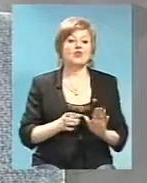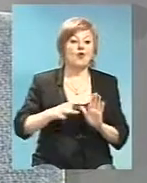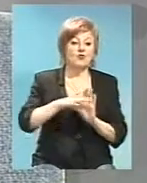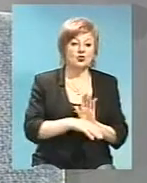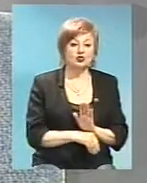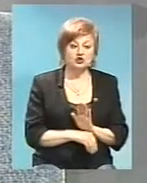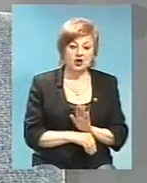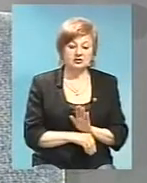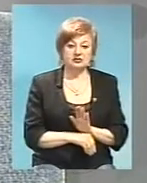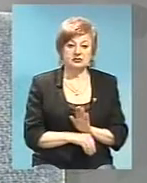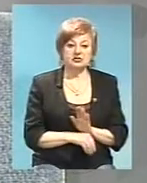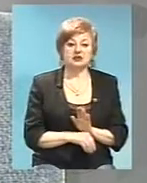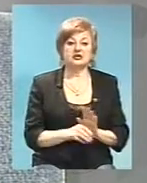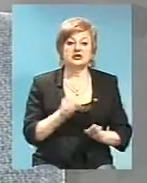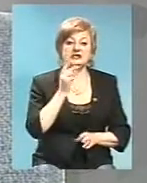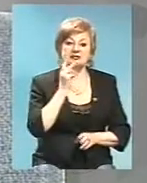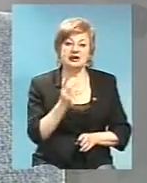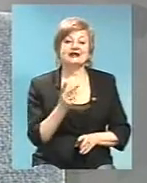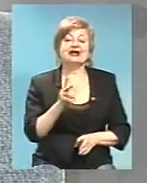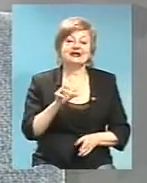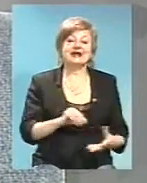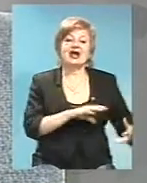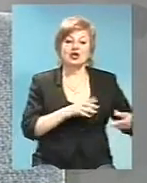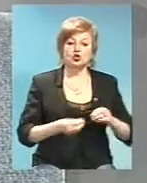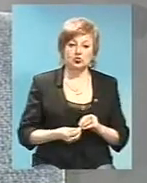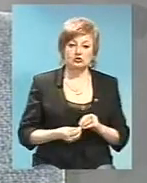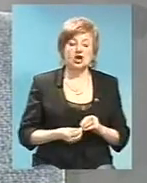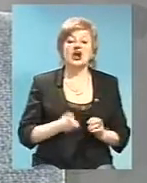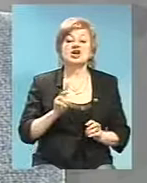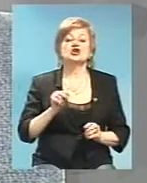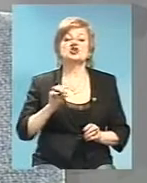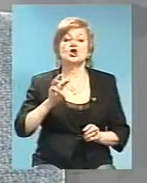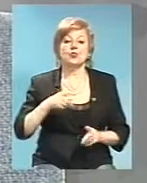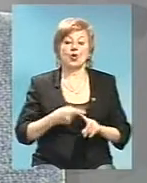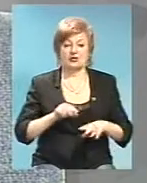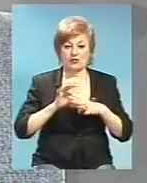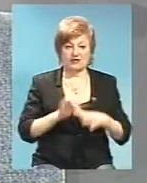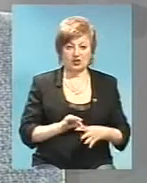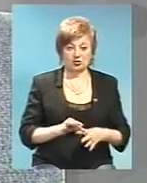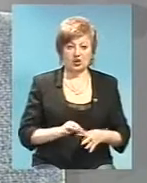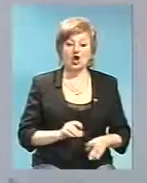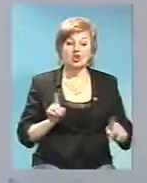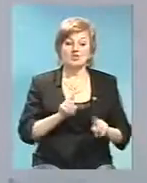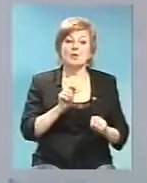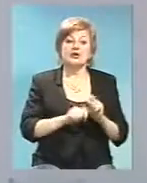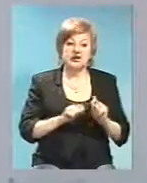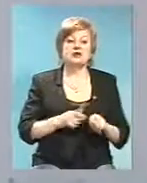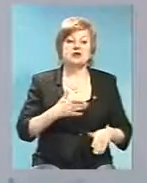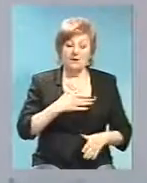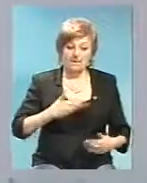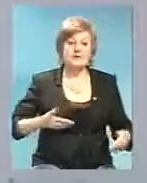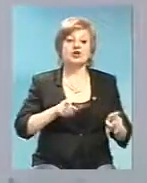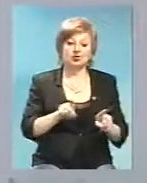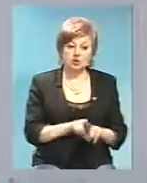вони будуть дивитися за результатами, до чого це призведе. Звичайно, аналізувати будемо і ми. І от я б ще